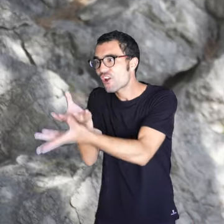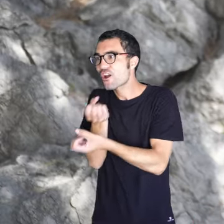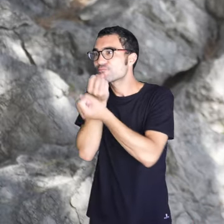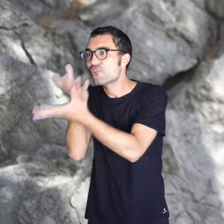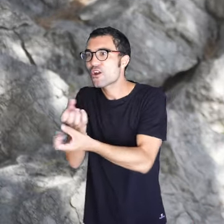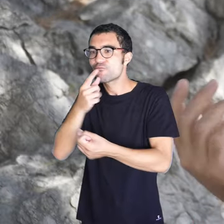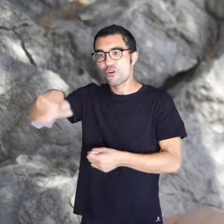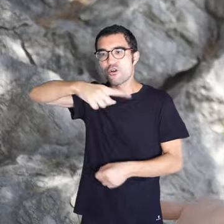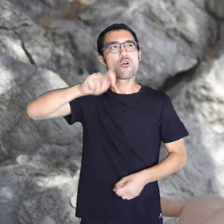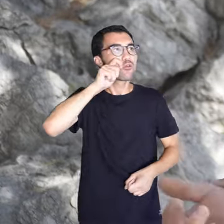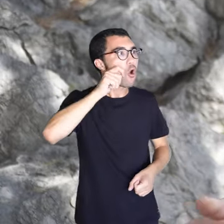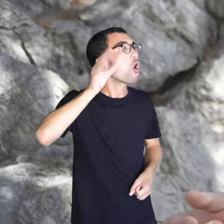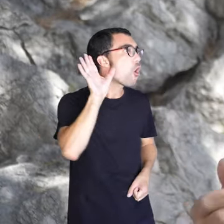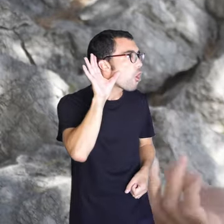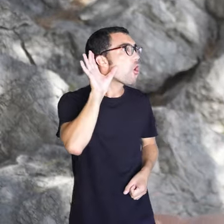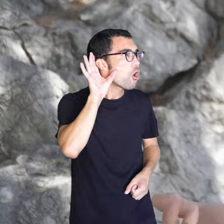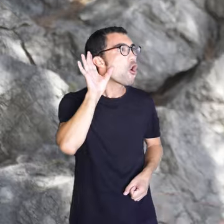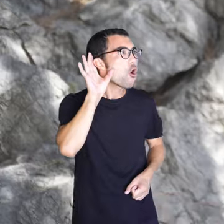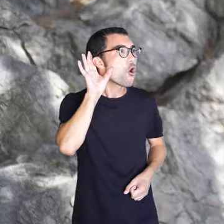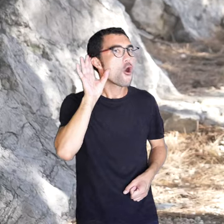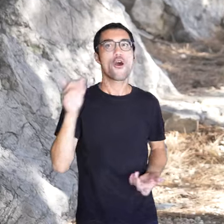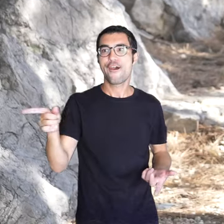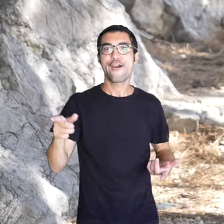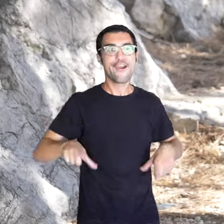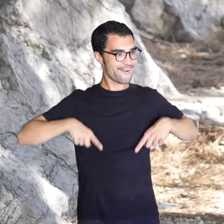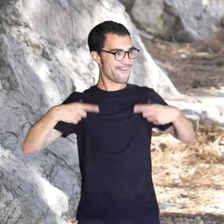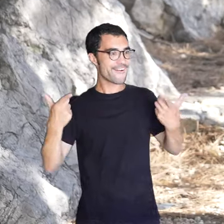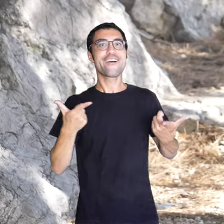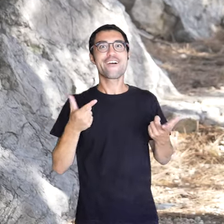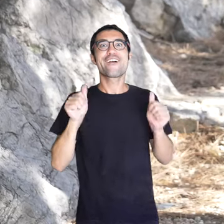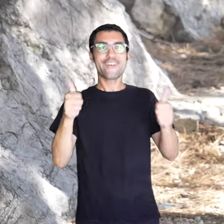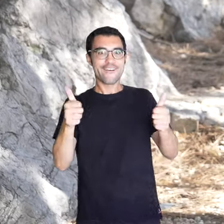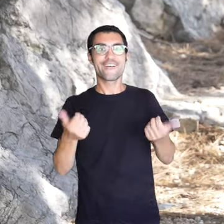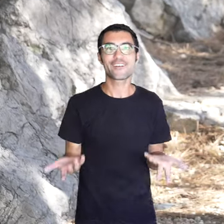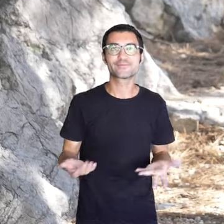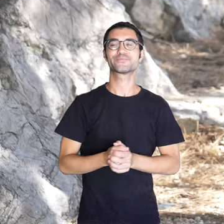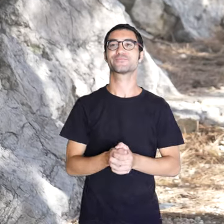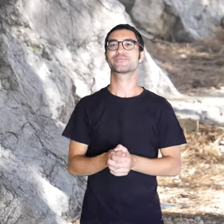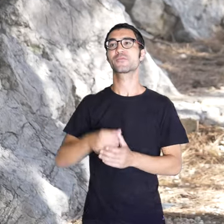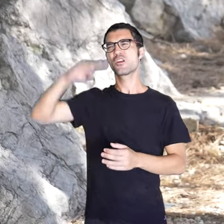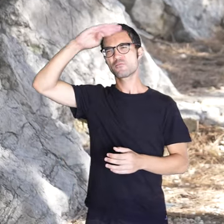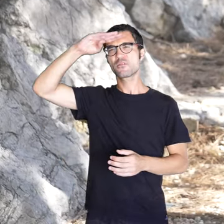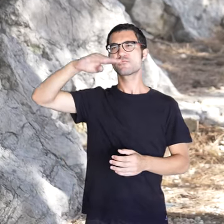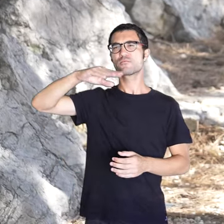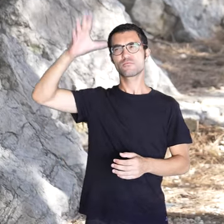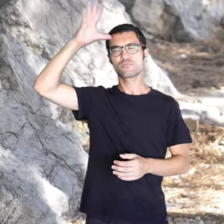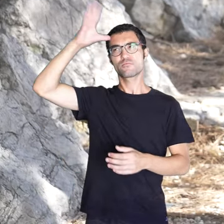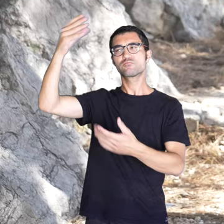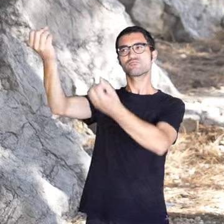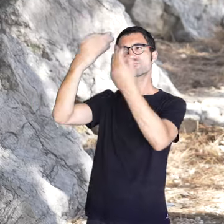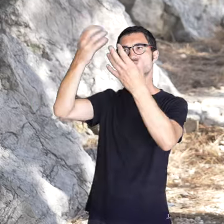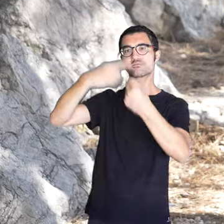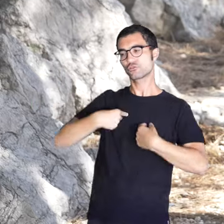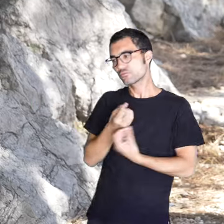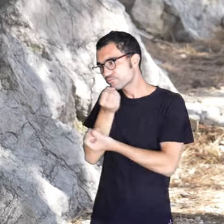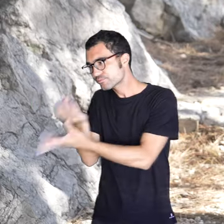el que m'ha ensenyat mon pare, jo ho ensenyo a la gent ho disfruta, i és com un bonus. Mai 100% és